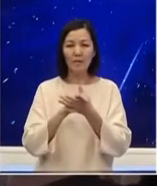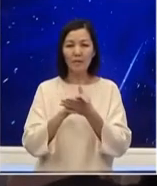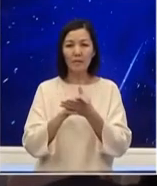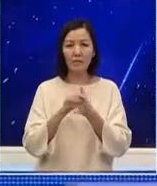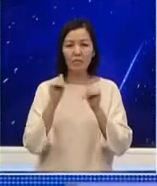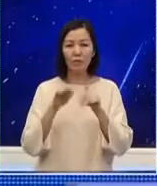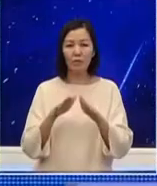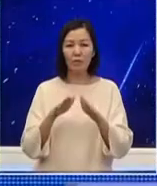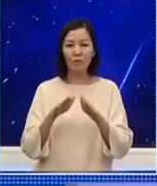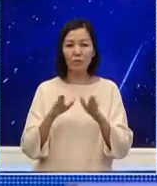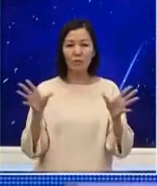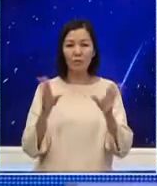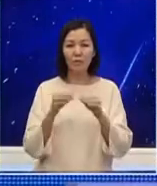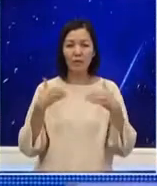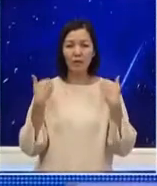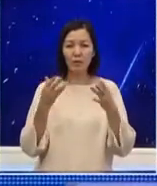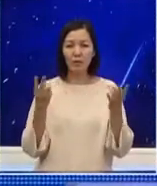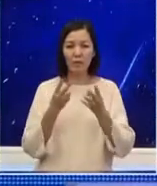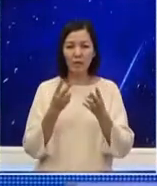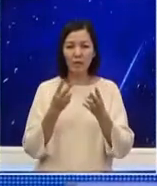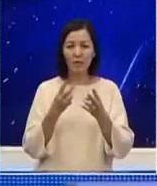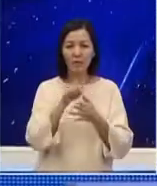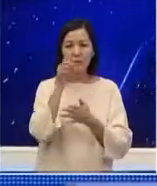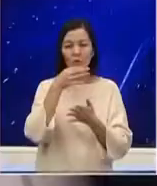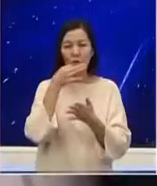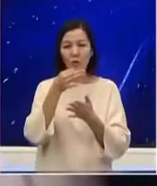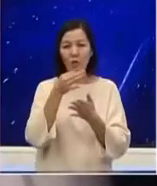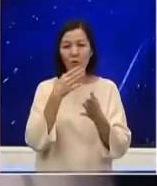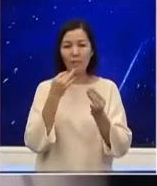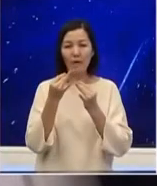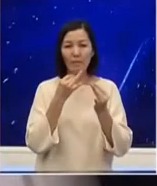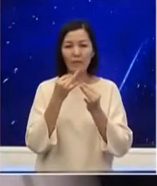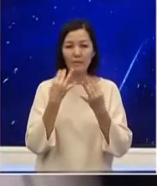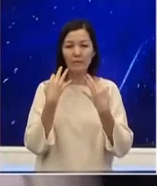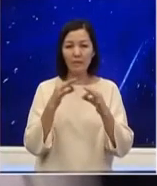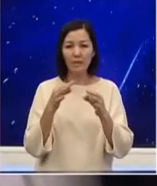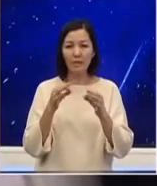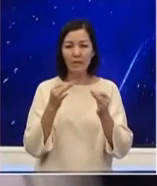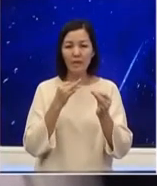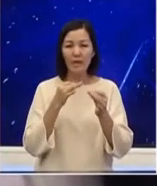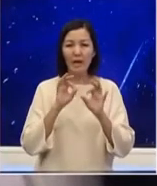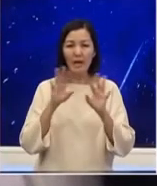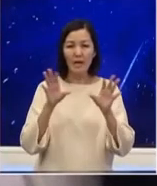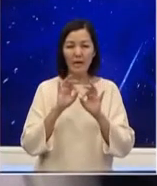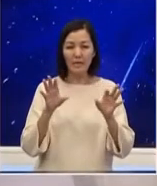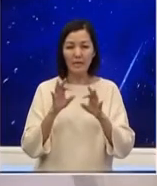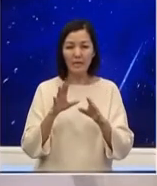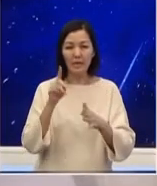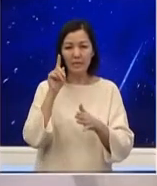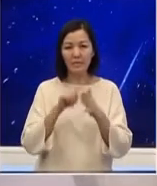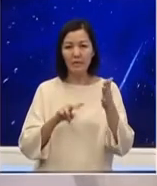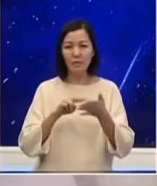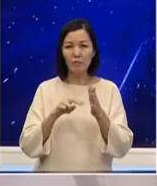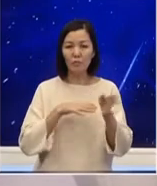шешу жолдарын қоса айтып өтті. Кейін өзара сұрақ жауап алмасып, ойларын ашық жеткізді. Үміт артып ойға алғандарын іске